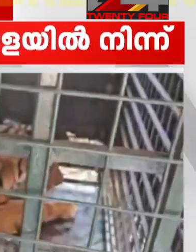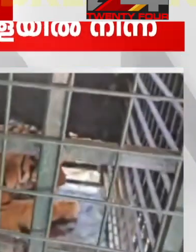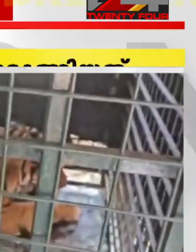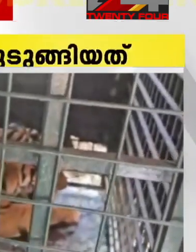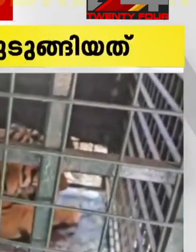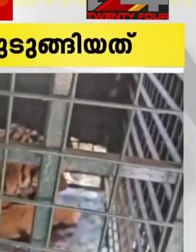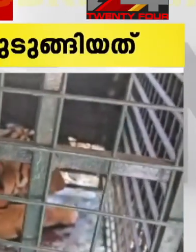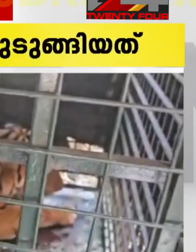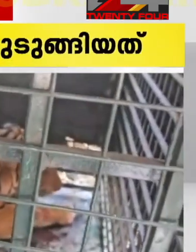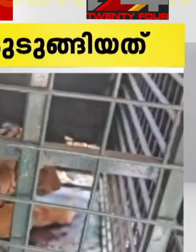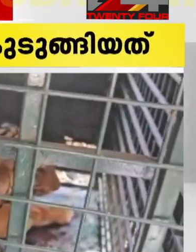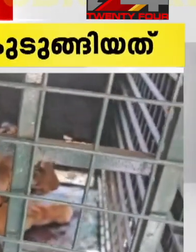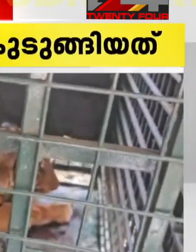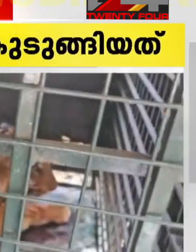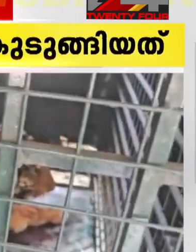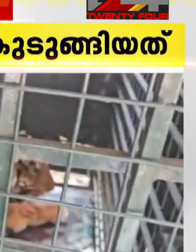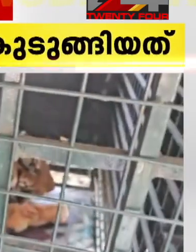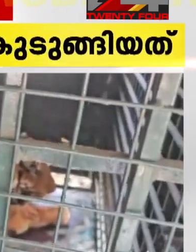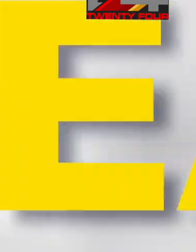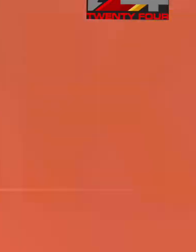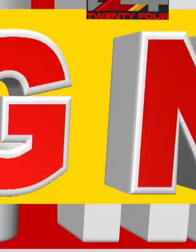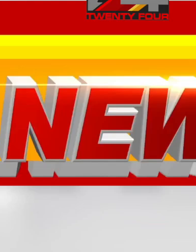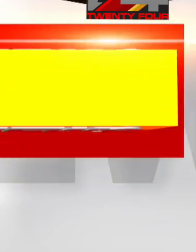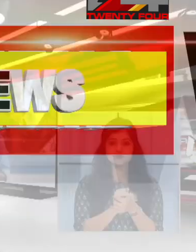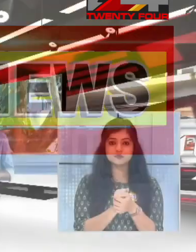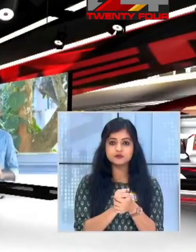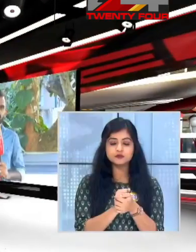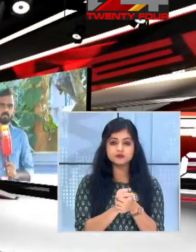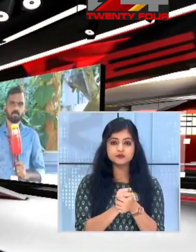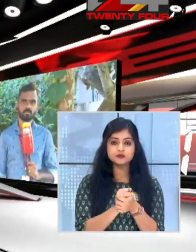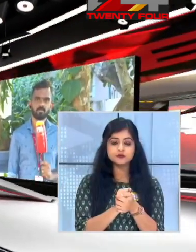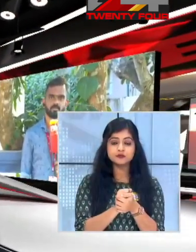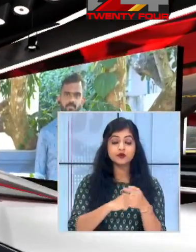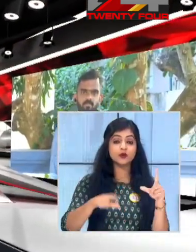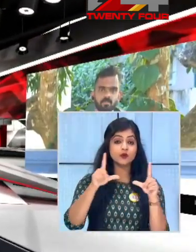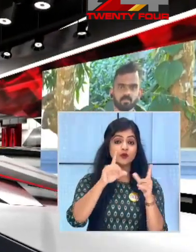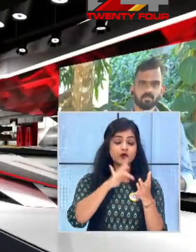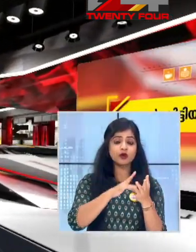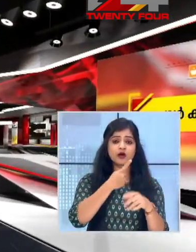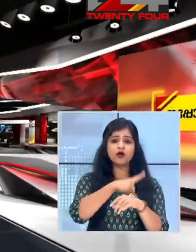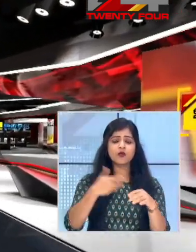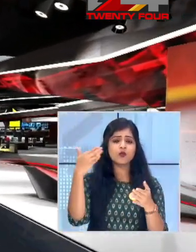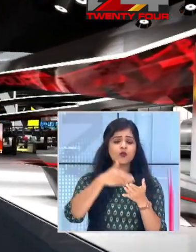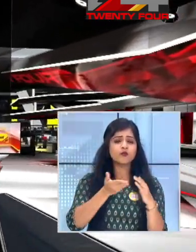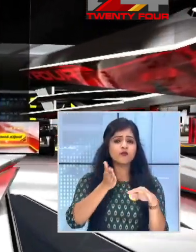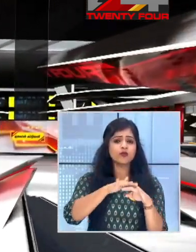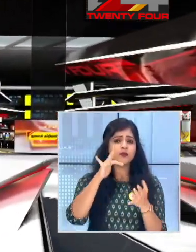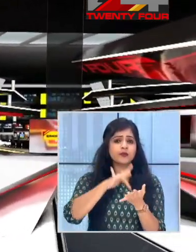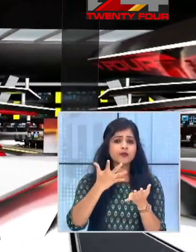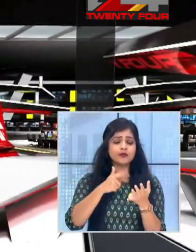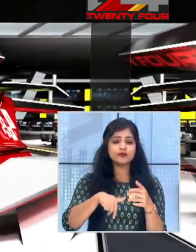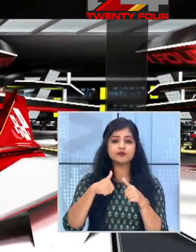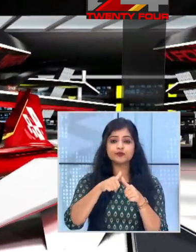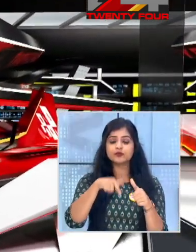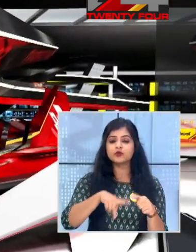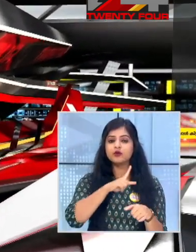സാധ്യതയാണ് ഇപ്പോഴുള്ളത്. ഗൂഗിൾ. ശരി, അരുൺ പാറക്കലാണ് വിവരങ്ങൾ നൽകിയത്. ഏതായാലും വയനാട്ടിലേക്ക് കടുവകൾ എവിടെ നിന്ന് എത്തുന്നു എന്നതിനുള്ള